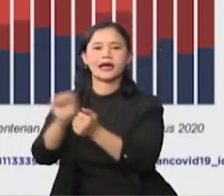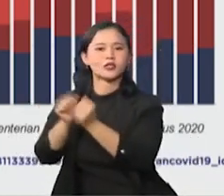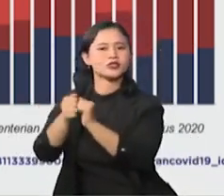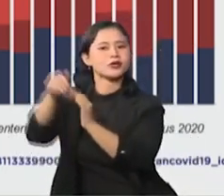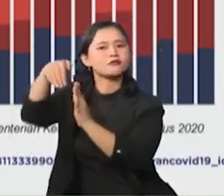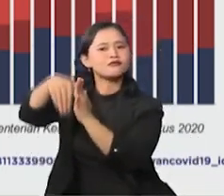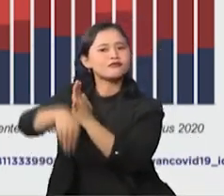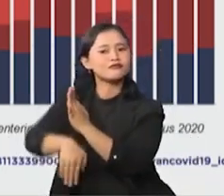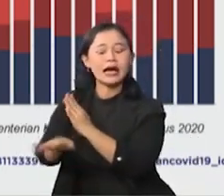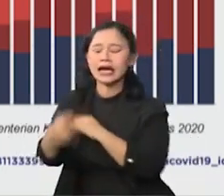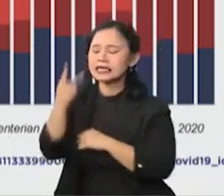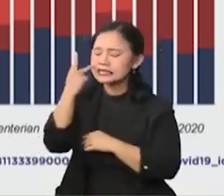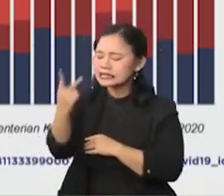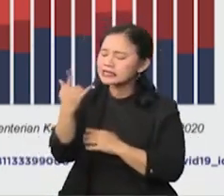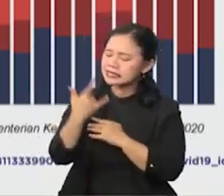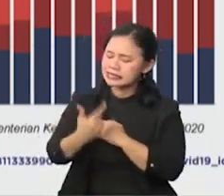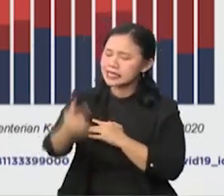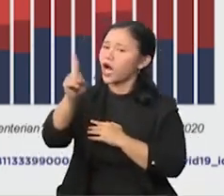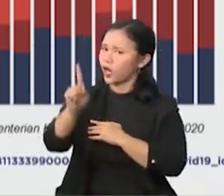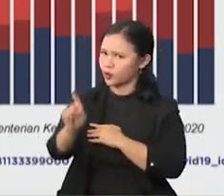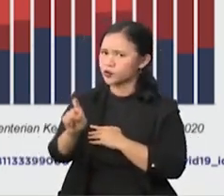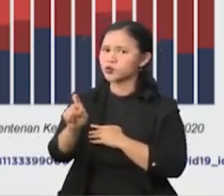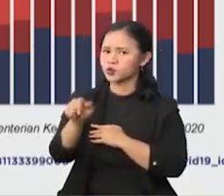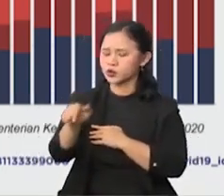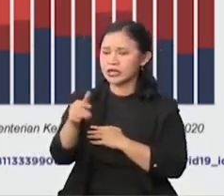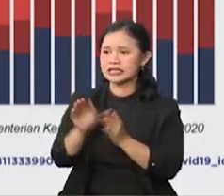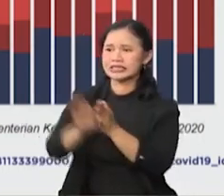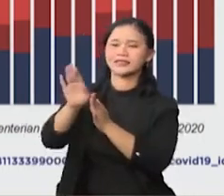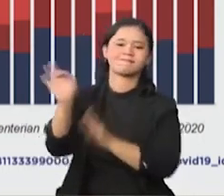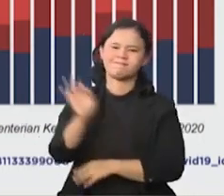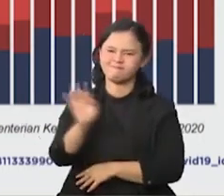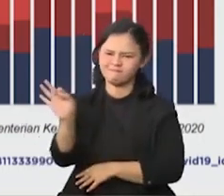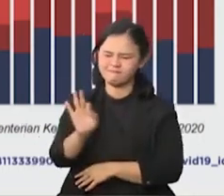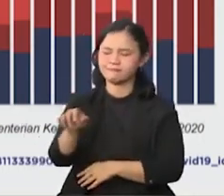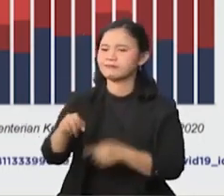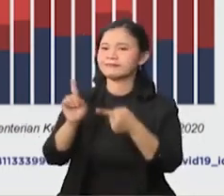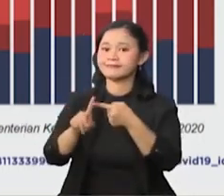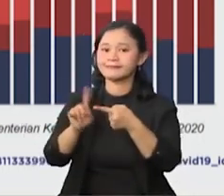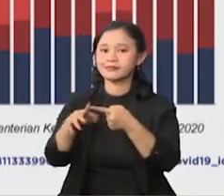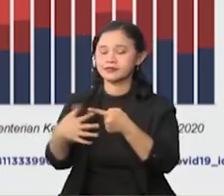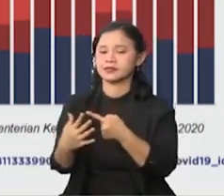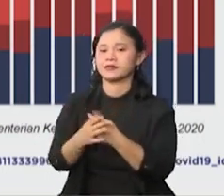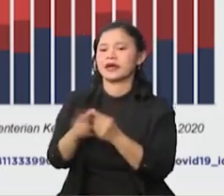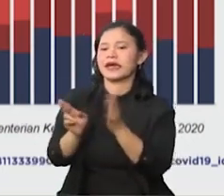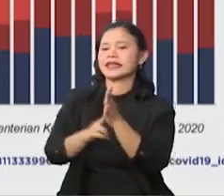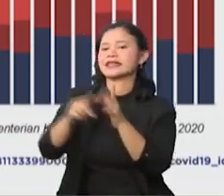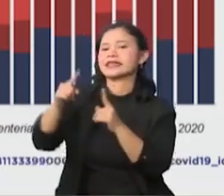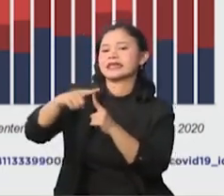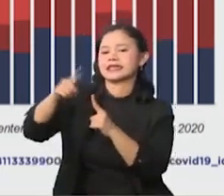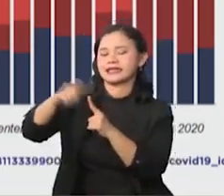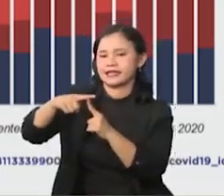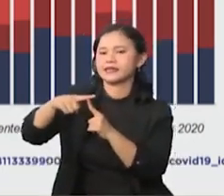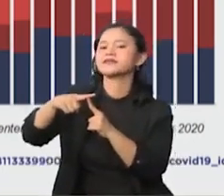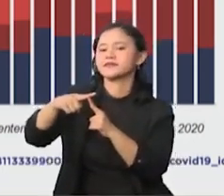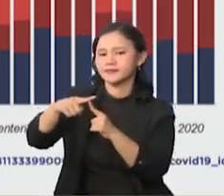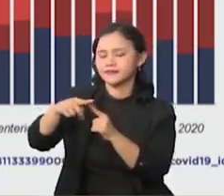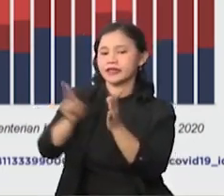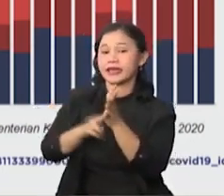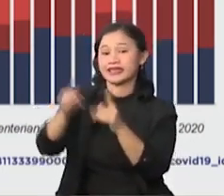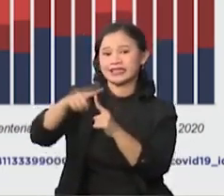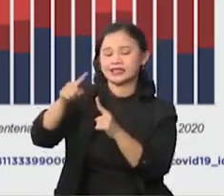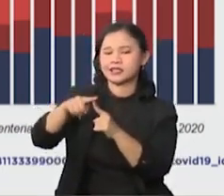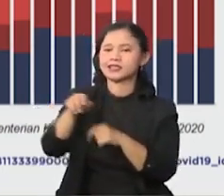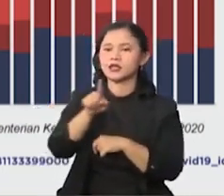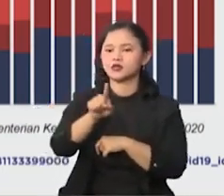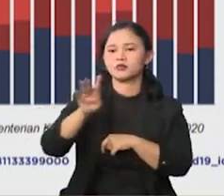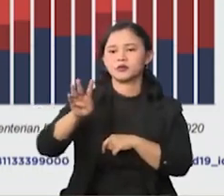dan ini harus tetap dijaga rendah terus jangan sampai naik yang pertama adalah Nusa Tenggara Timur dengan jumlah kasus